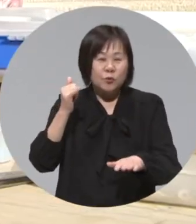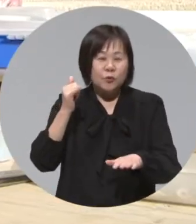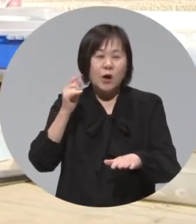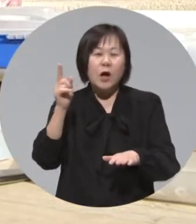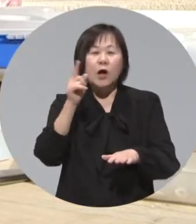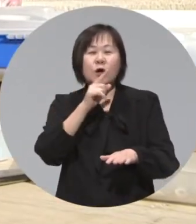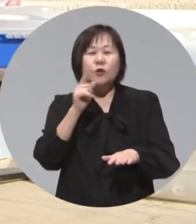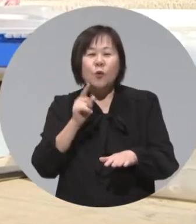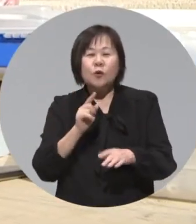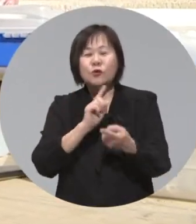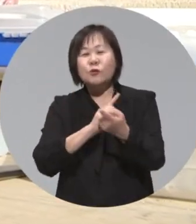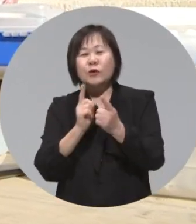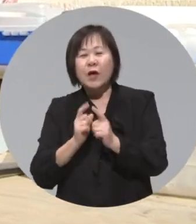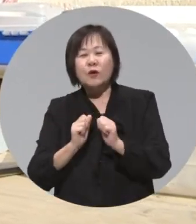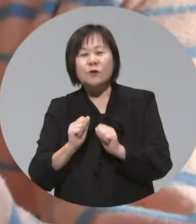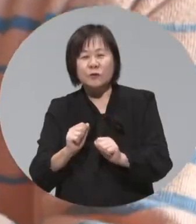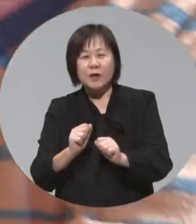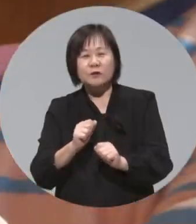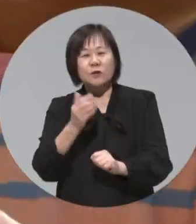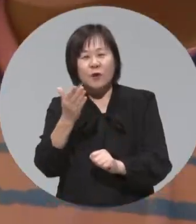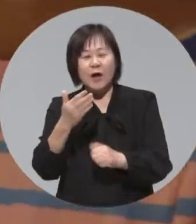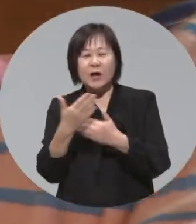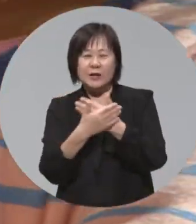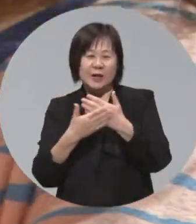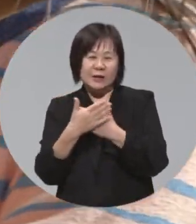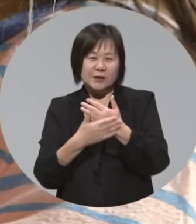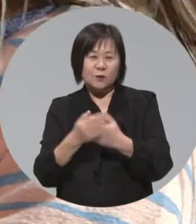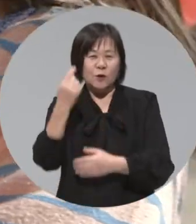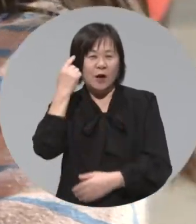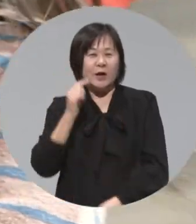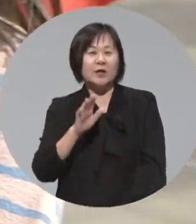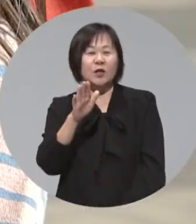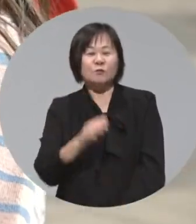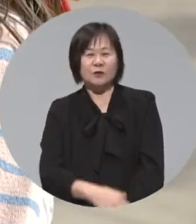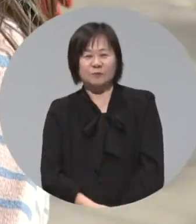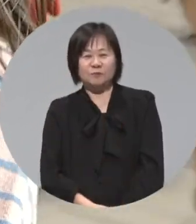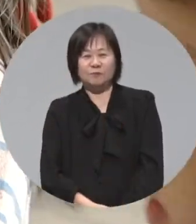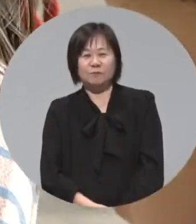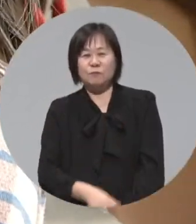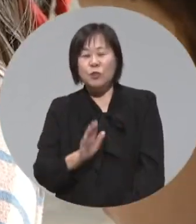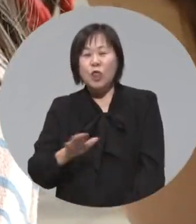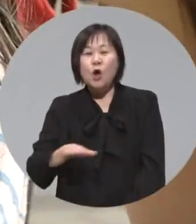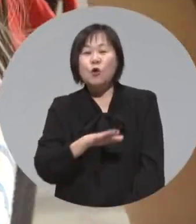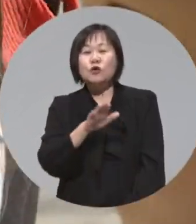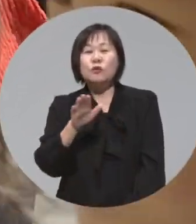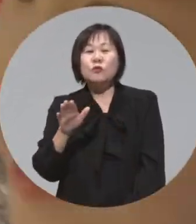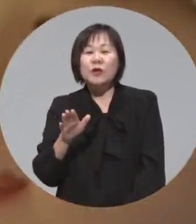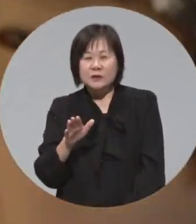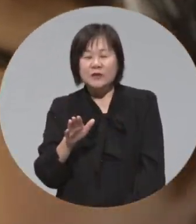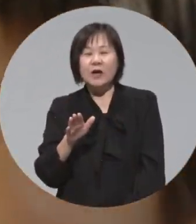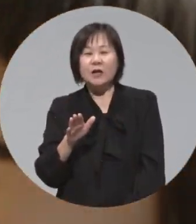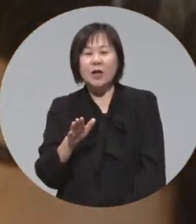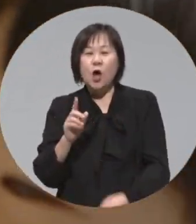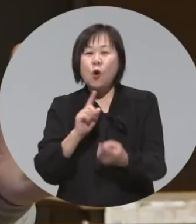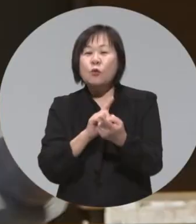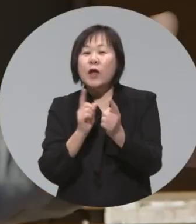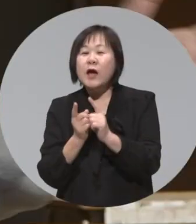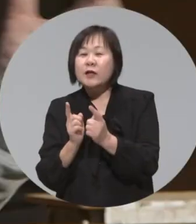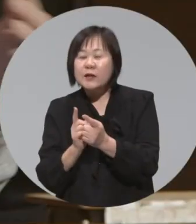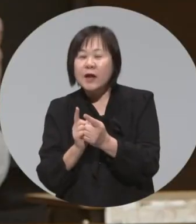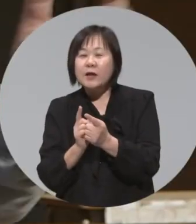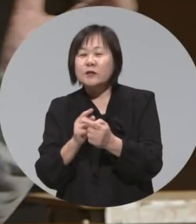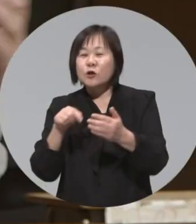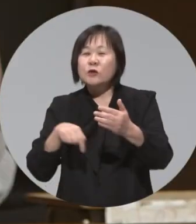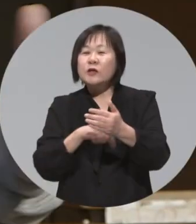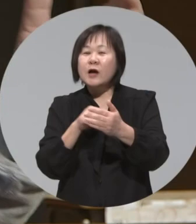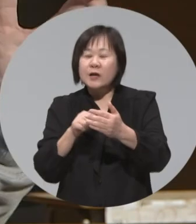れ合うかっていうことが大切なことじゃないかなというふうに考えています。だから子どもたちがそういうふうな人たちに触れ合ってその中